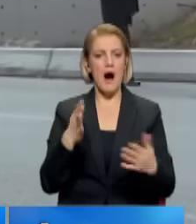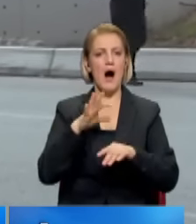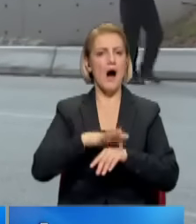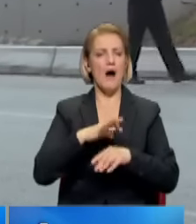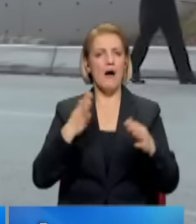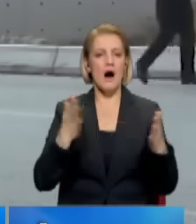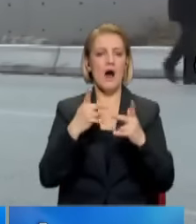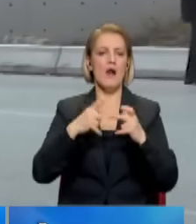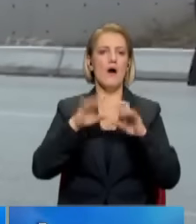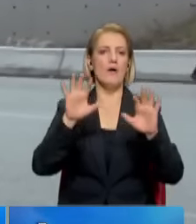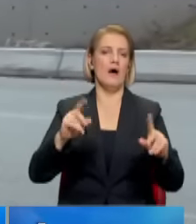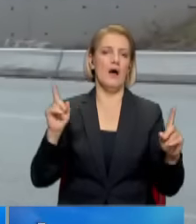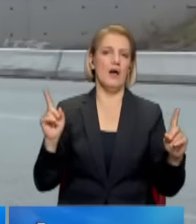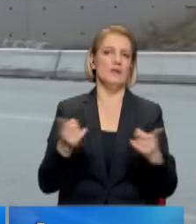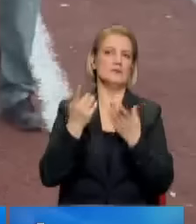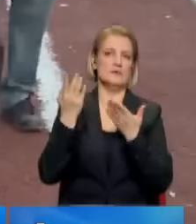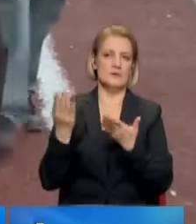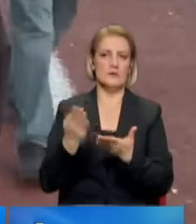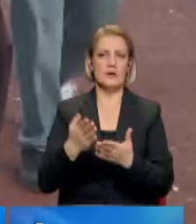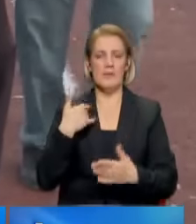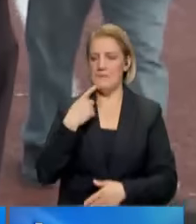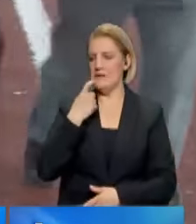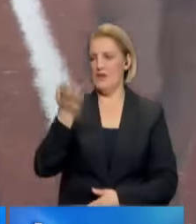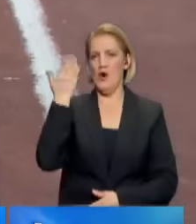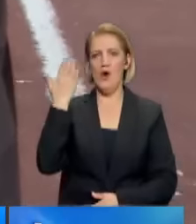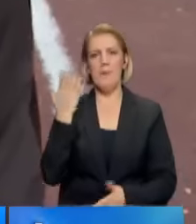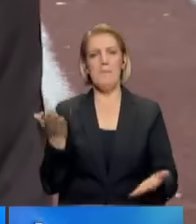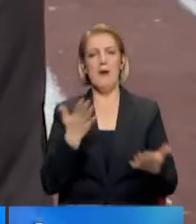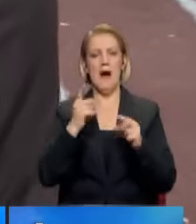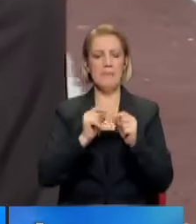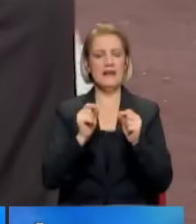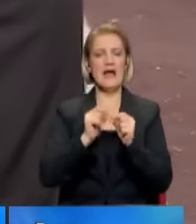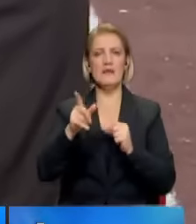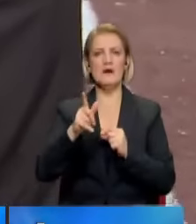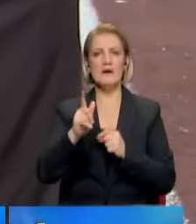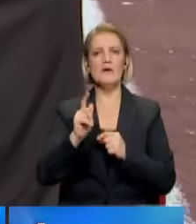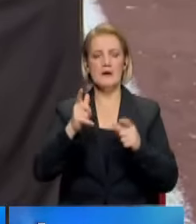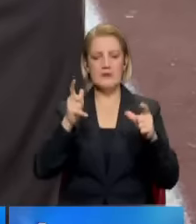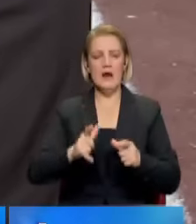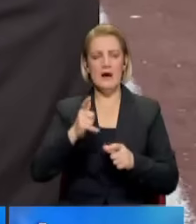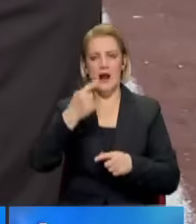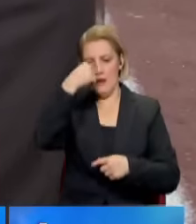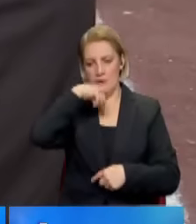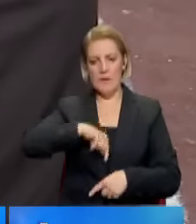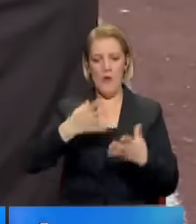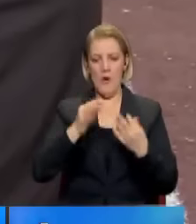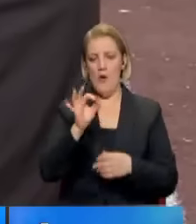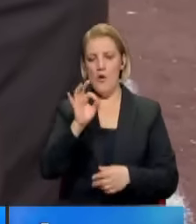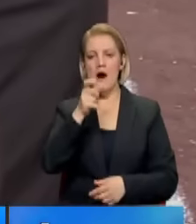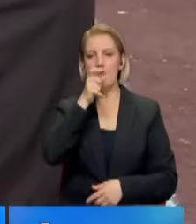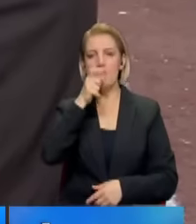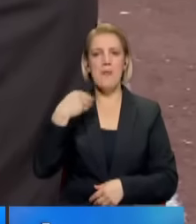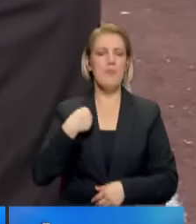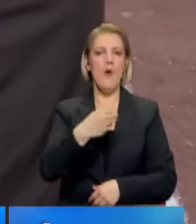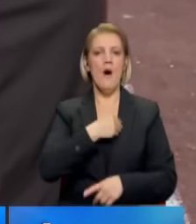hala randevu alamamaktan şikayetçi. Ben geçen sene mesela Bilkent Şehir Hastanesi'nde endoskopi olacaktım. Ocak'ta ya da Şubat'ta